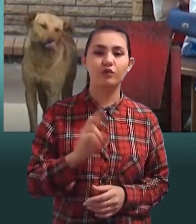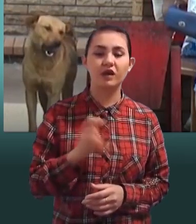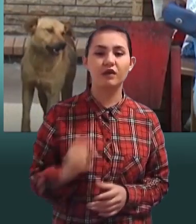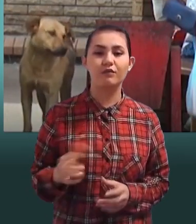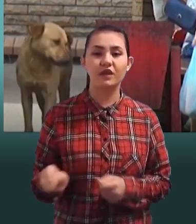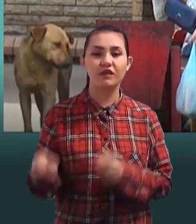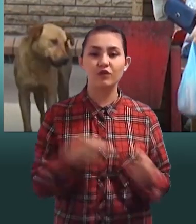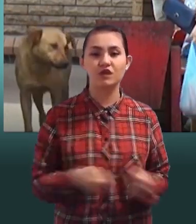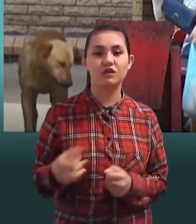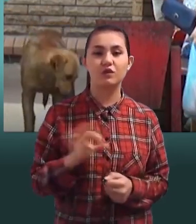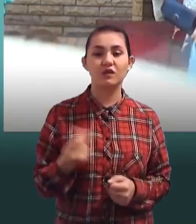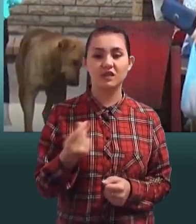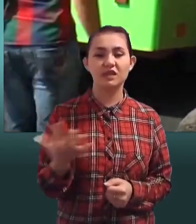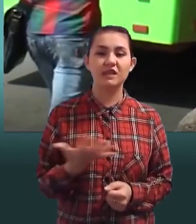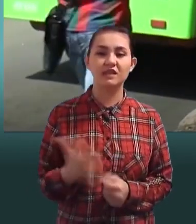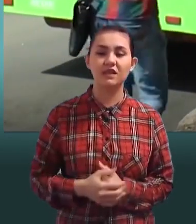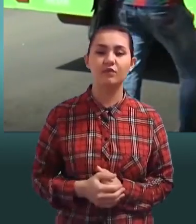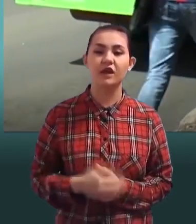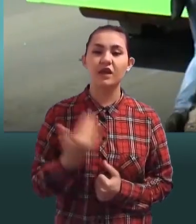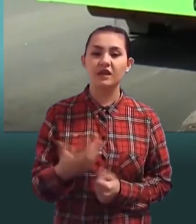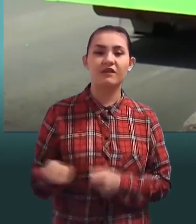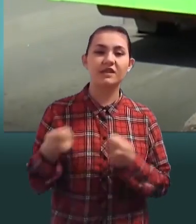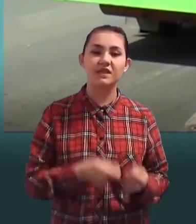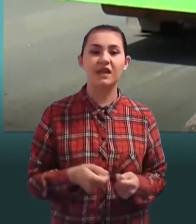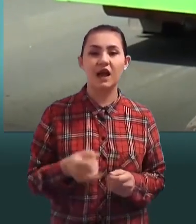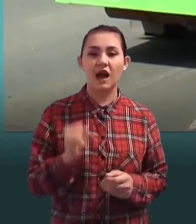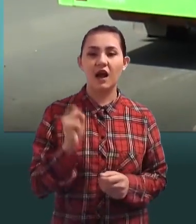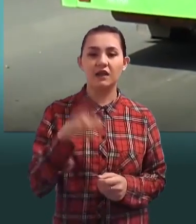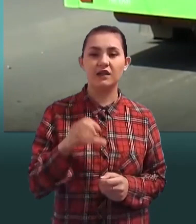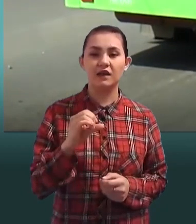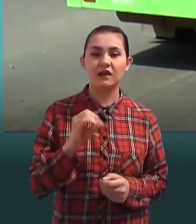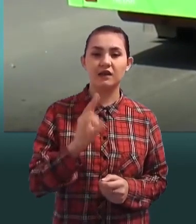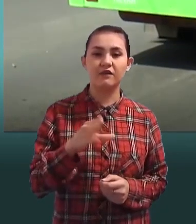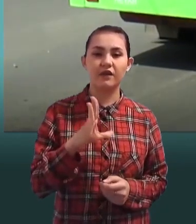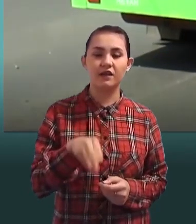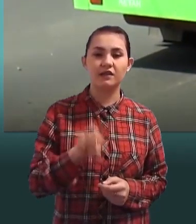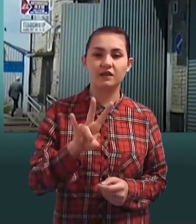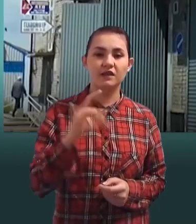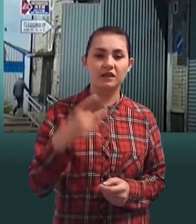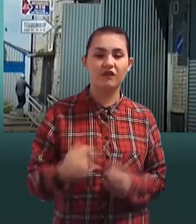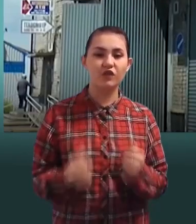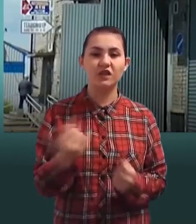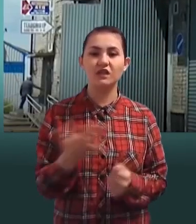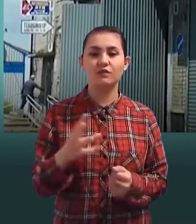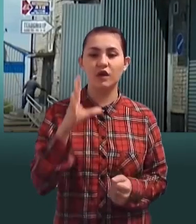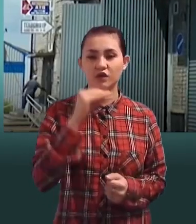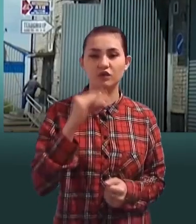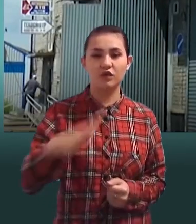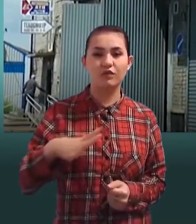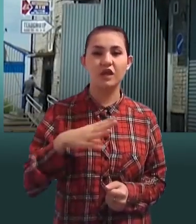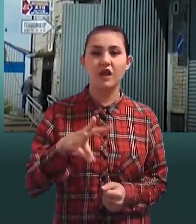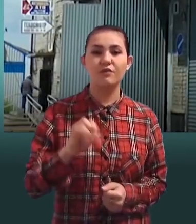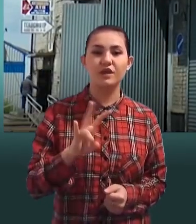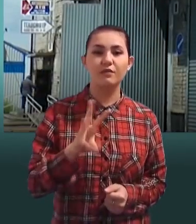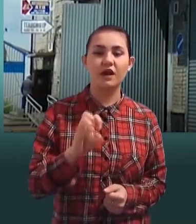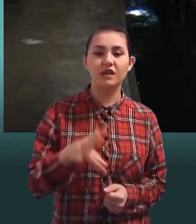цен, если бы их возили адекватные водители. Вот я вам правду говорю. Если бы в маршрутках был минимальный порядок, пусть